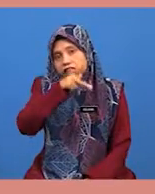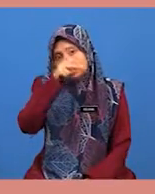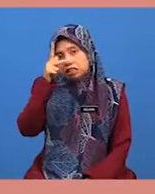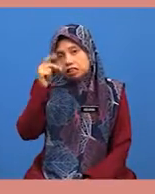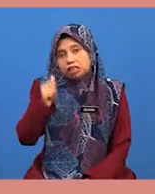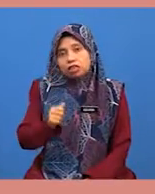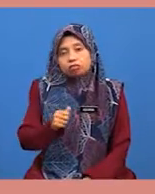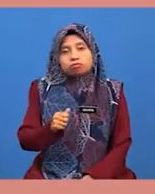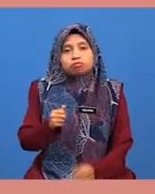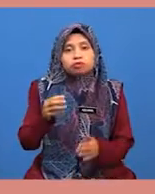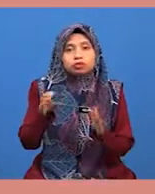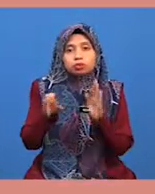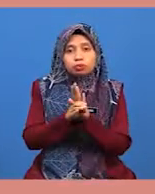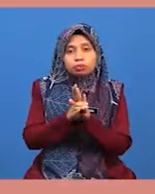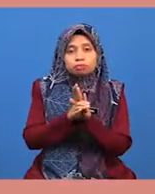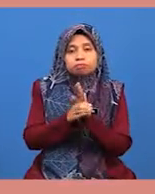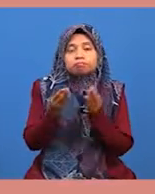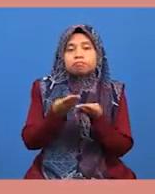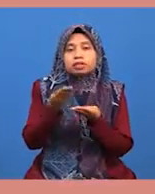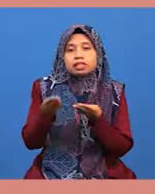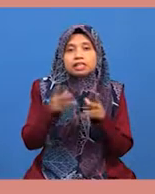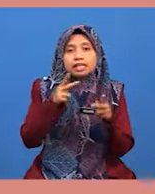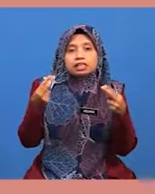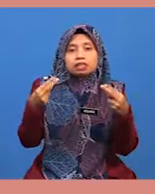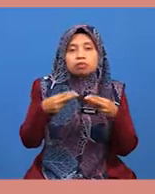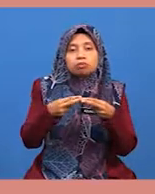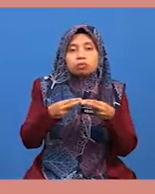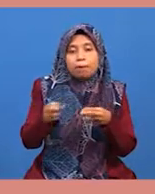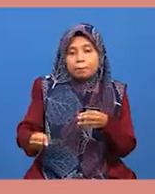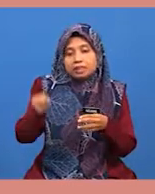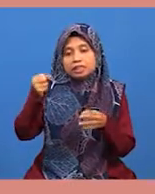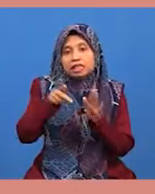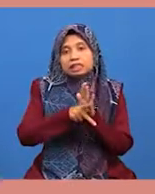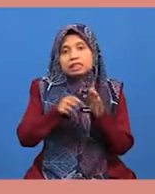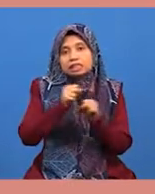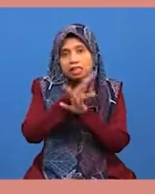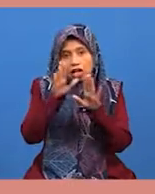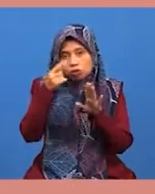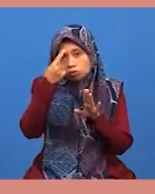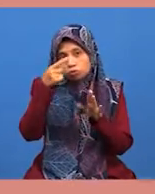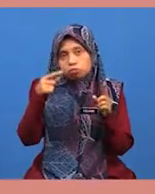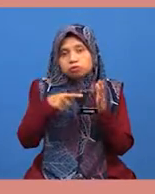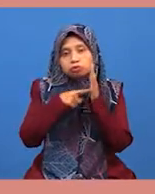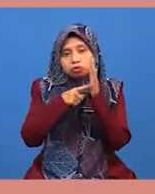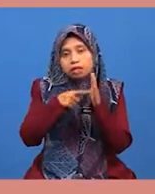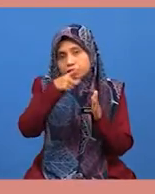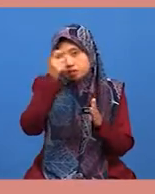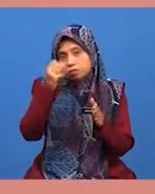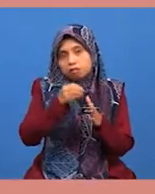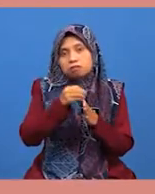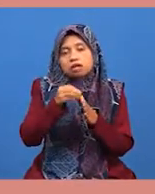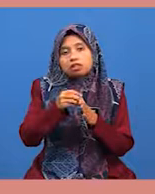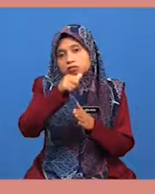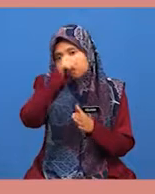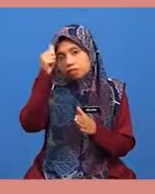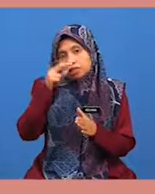pula merupakan contoh bagi kata hubung pancangan keterangan untuk menunjukkan sebab atau